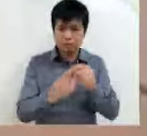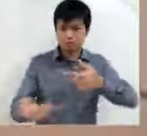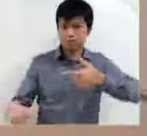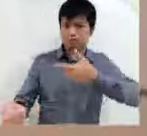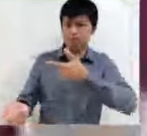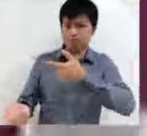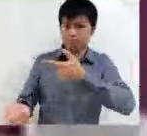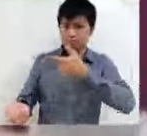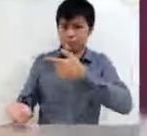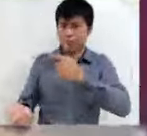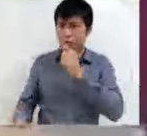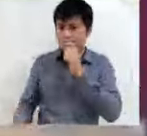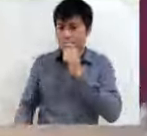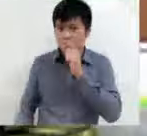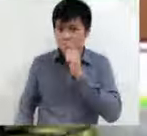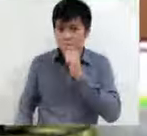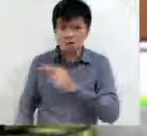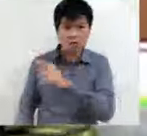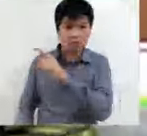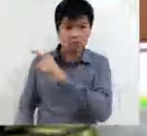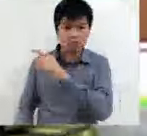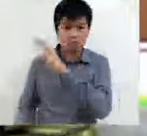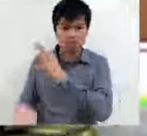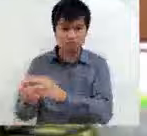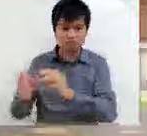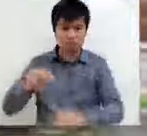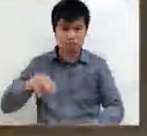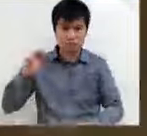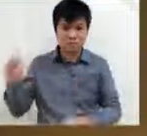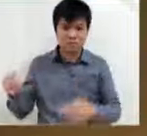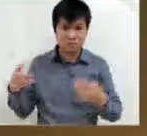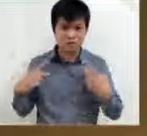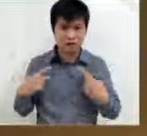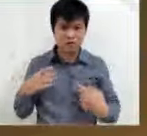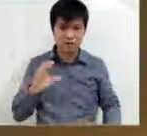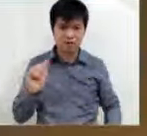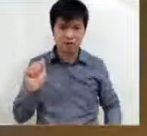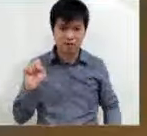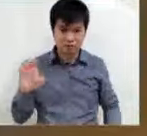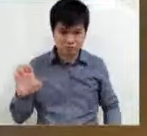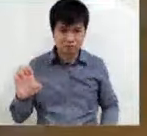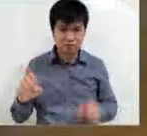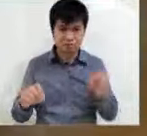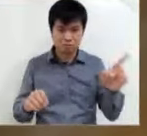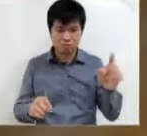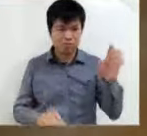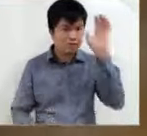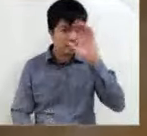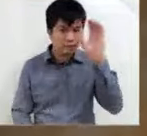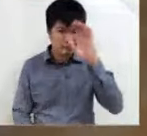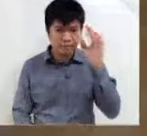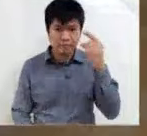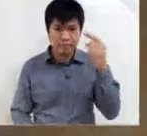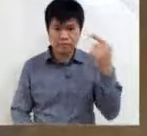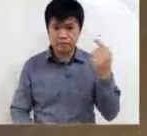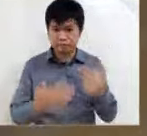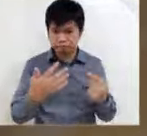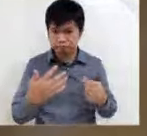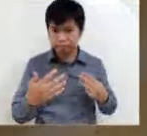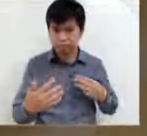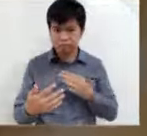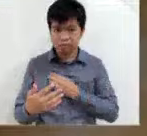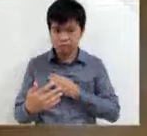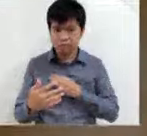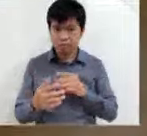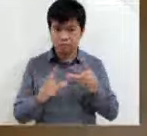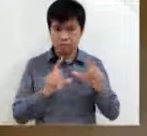sa Manila. May kaso sila doon. Hinahanap pa ang iba pang kasabwat ng mga suspect. Maharap sila